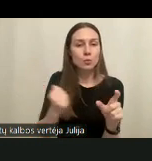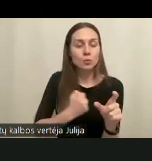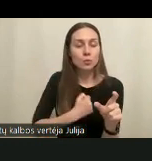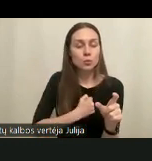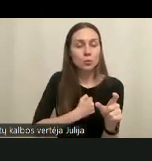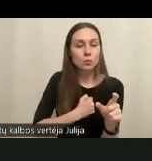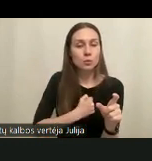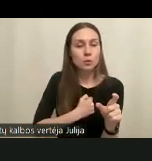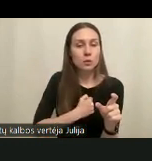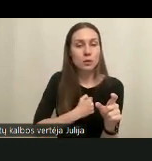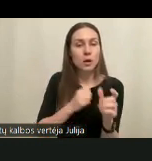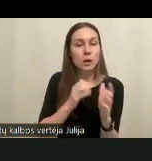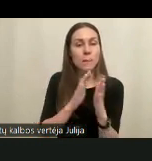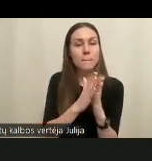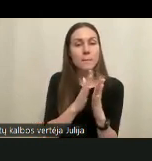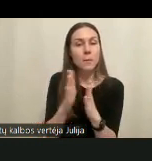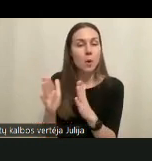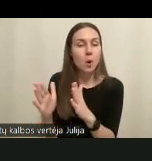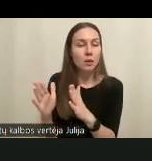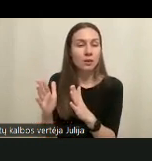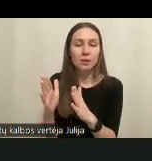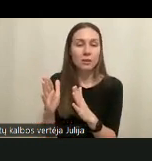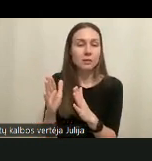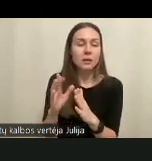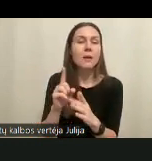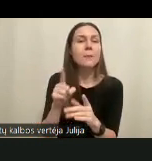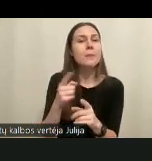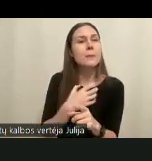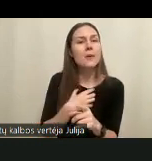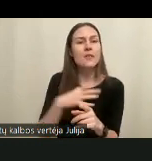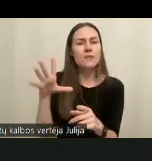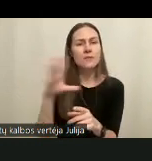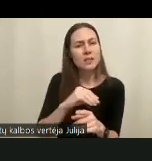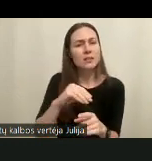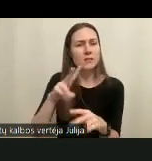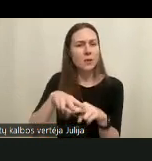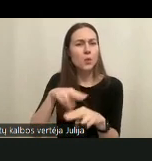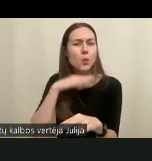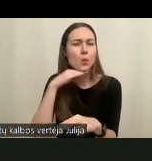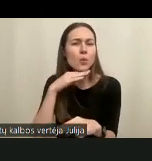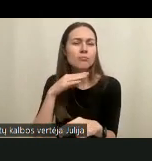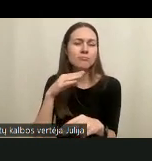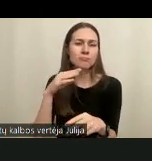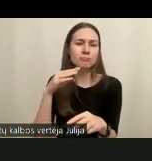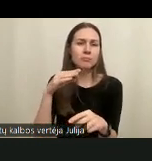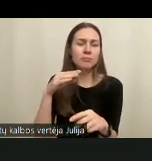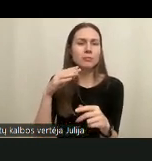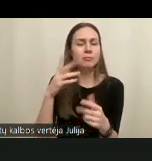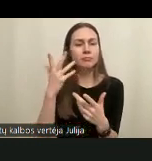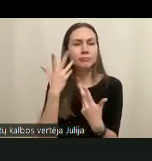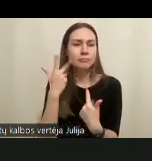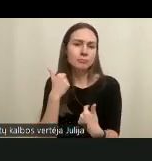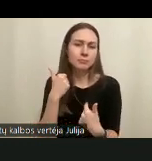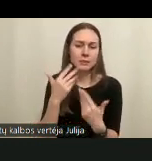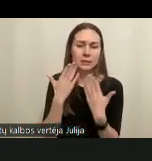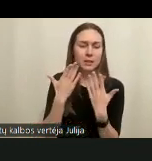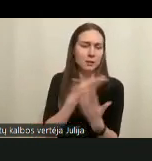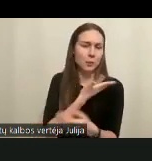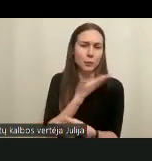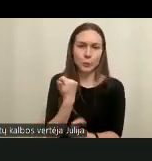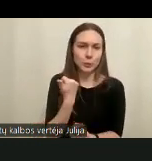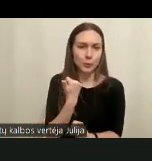vien bibliotekas, nes bibliotekos nėra pakankamai, nes kad visi tilptų ir galėtų komfortabiliai skaityti. Ir